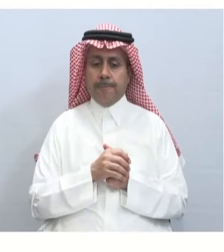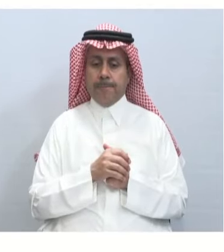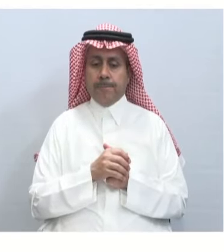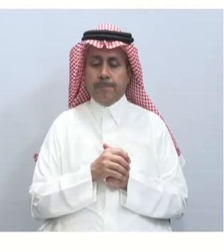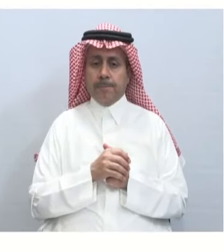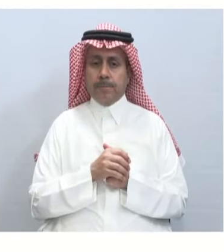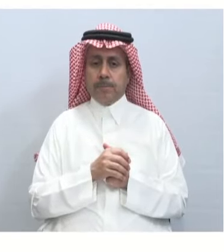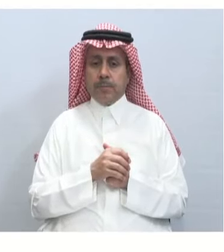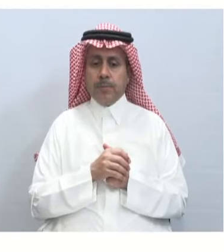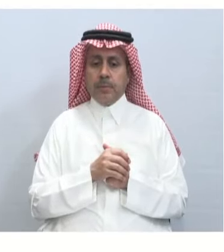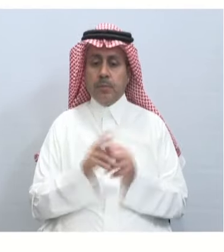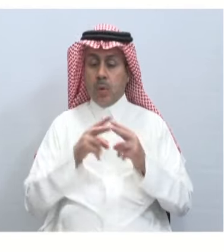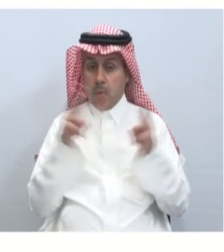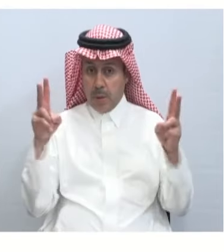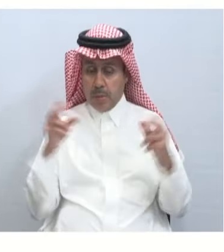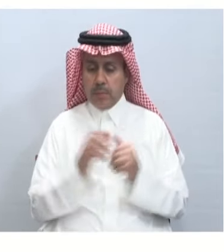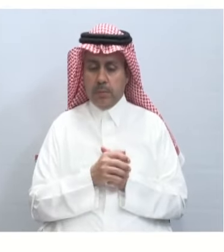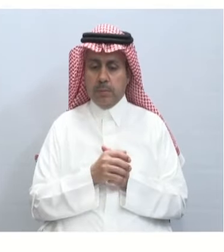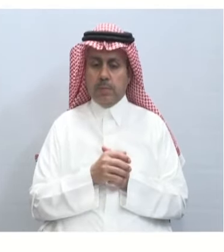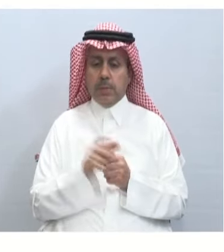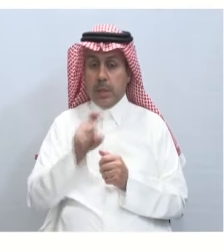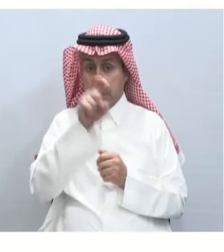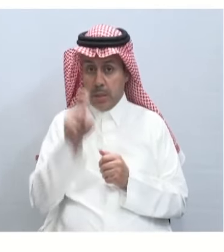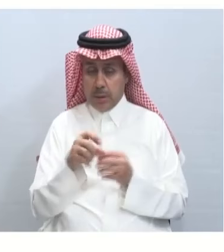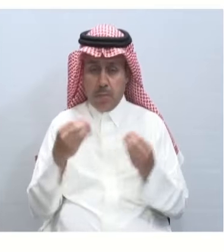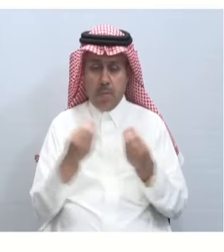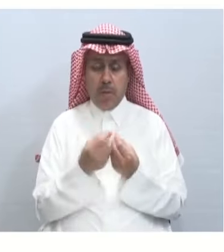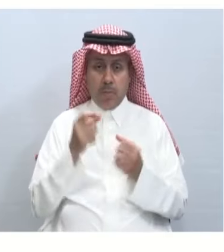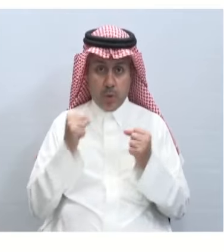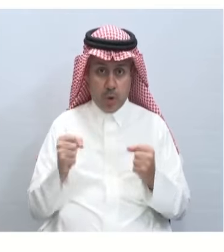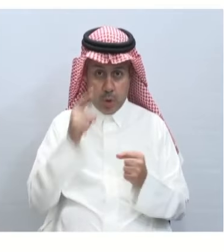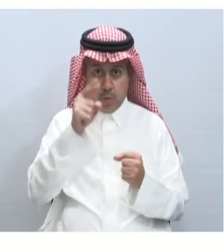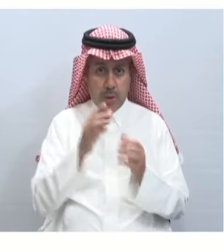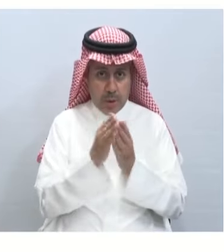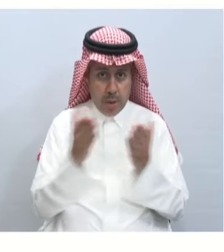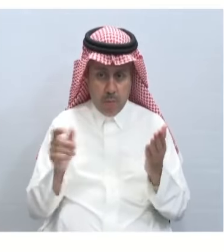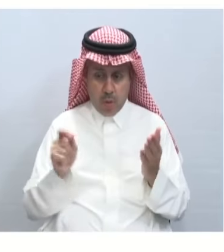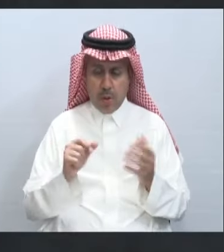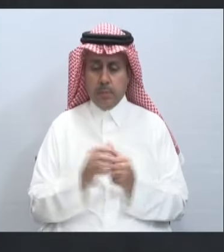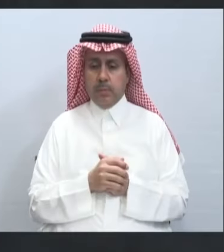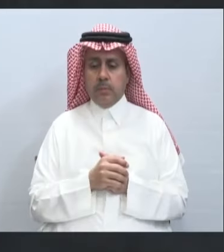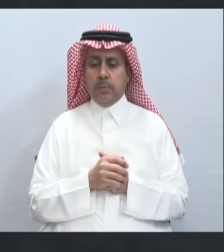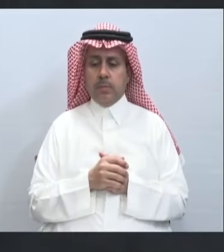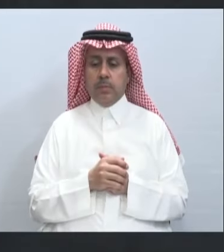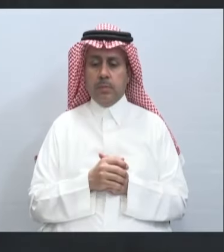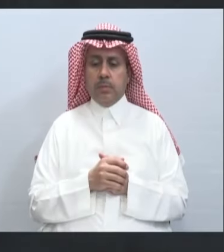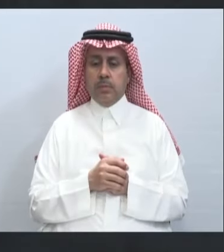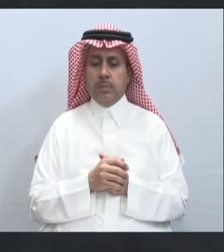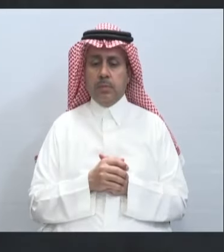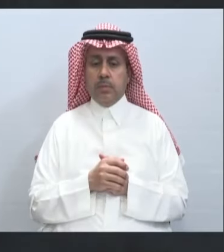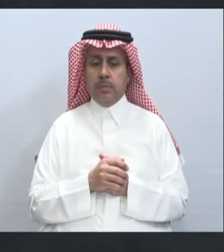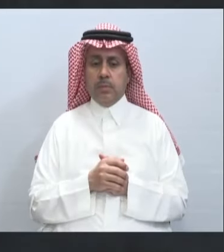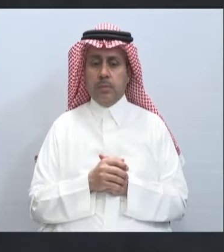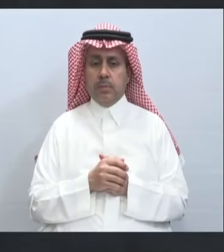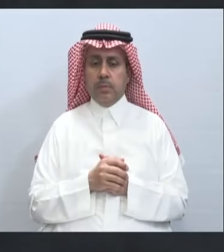نستعرض هذه الاسئله سويا هل حضرتم الاقلام جميل تجهزت